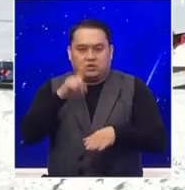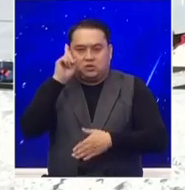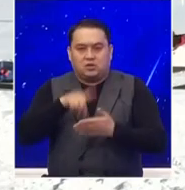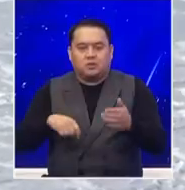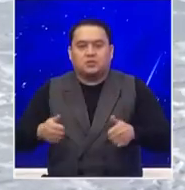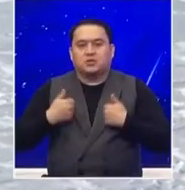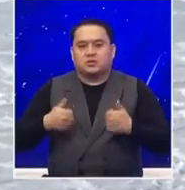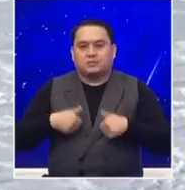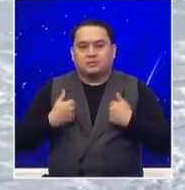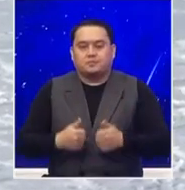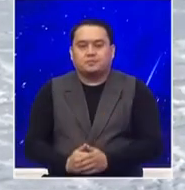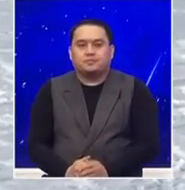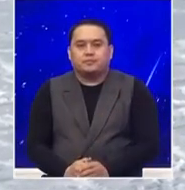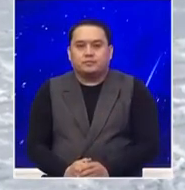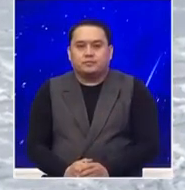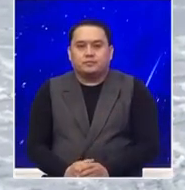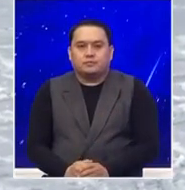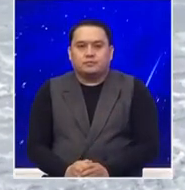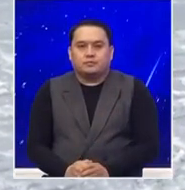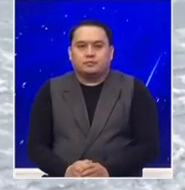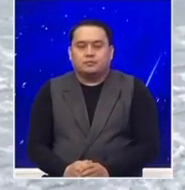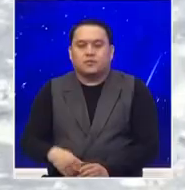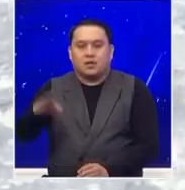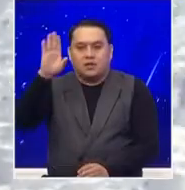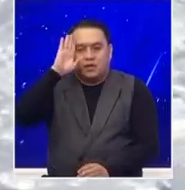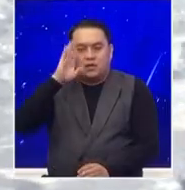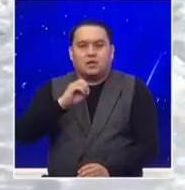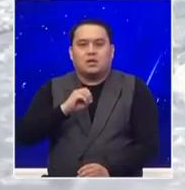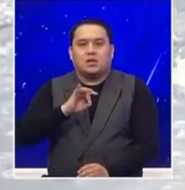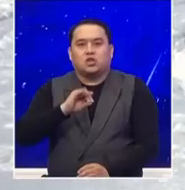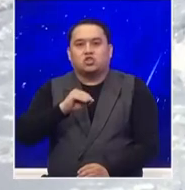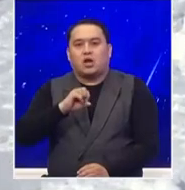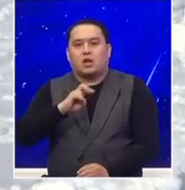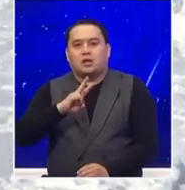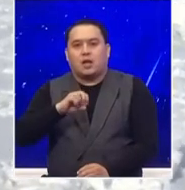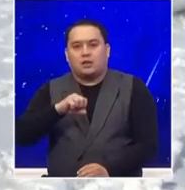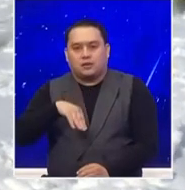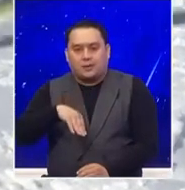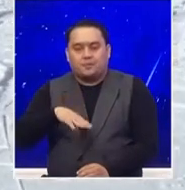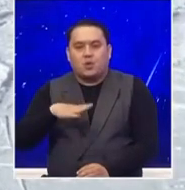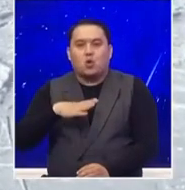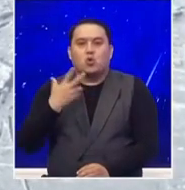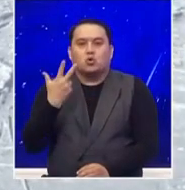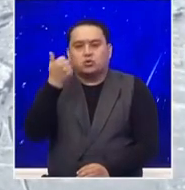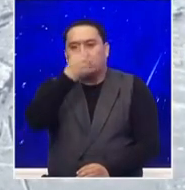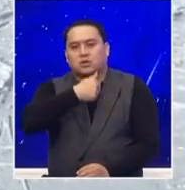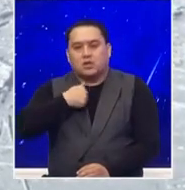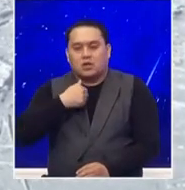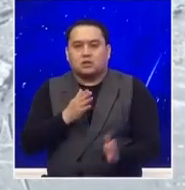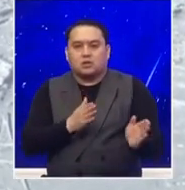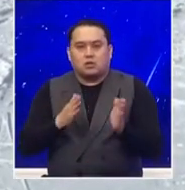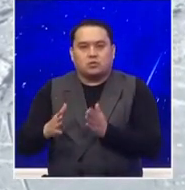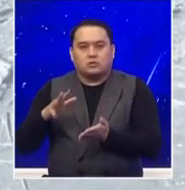тырысамын. Мамандар ерлер арасында Ержанат қуандыққа сенім артады. 20 жастағы атлет биатлонмен 3 жылдан бері тұрақты